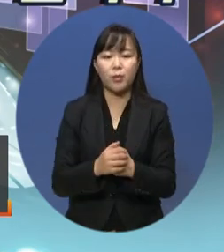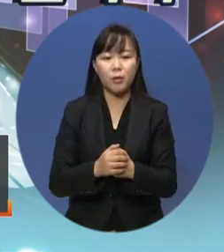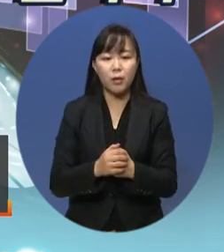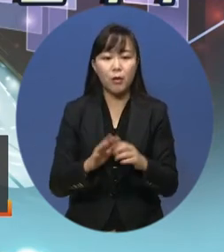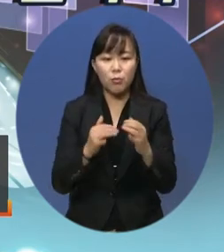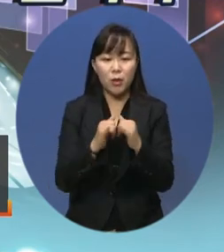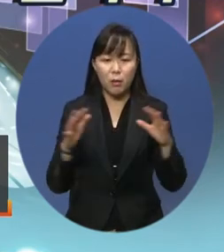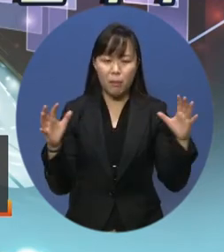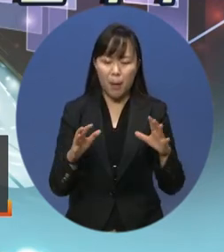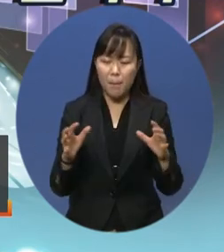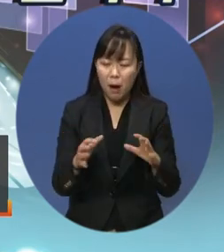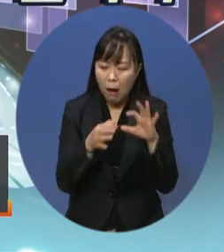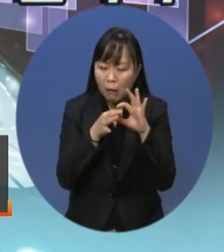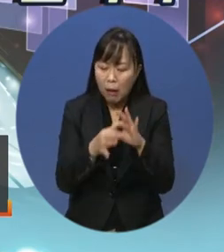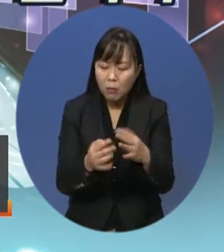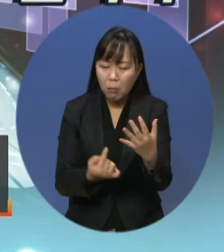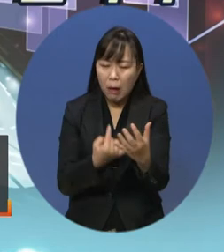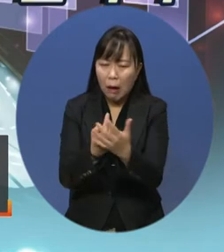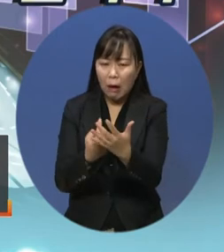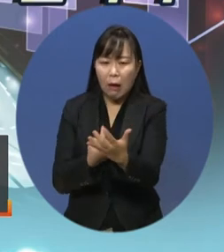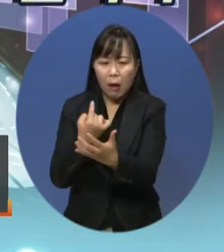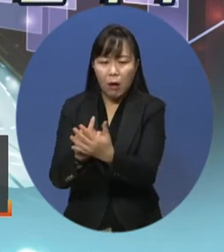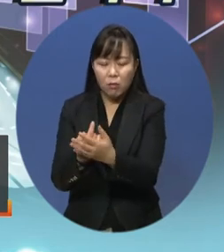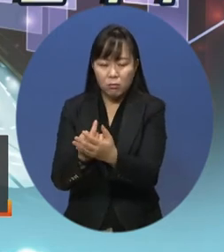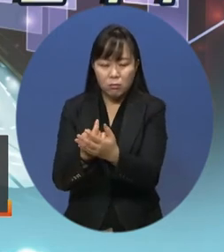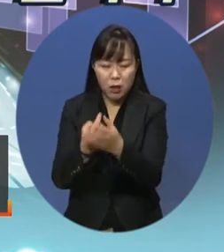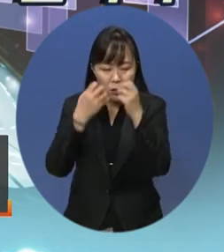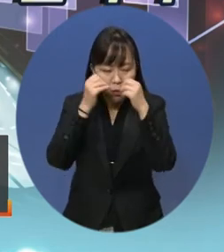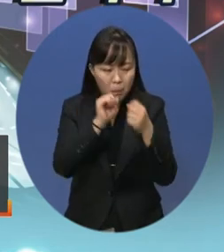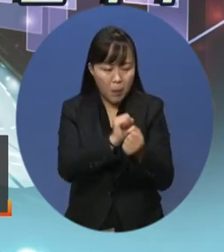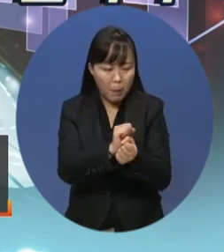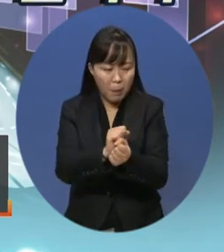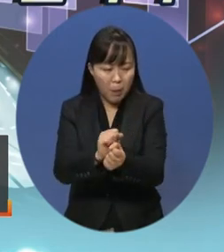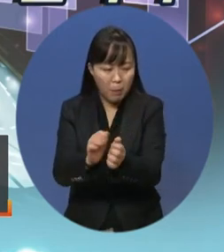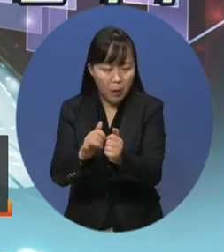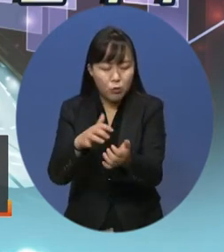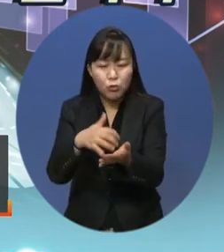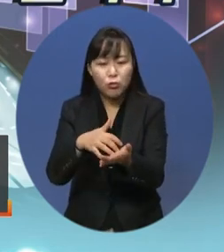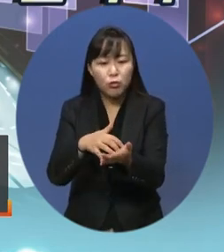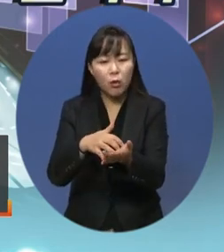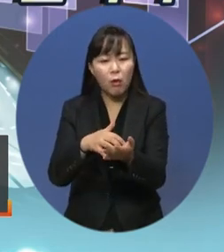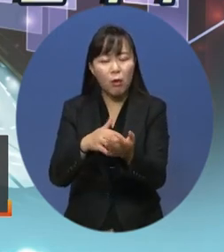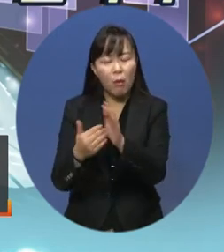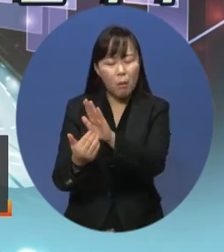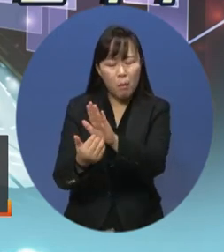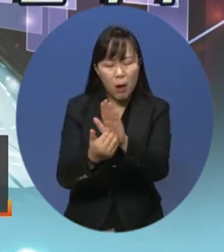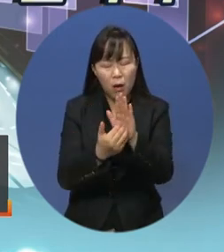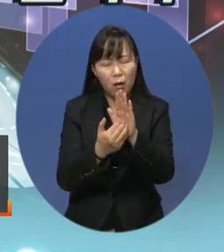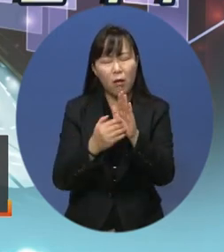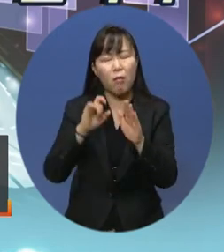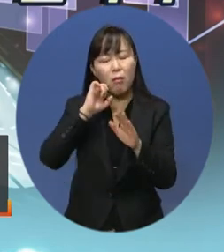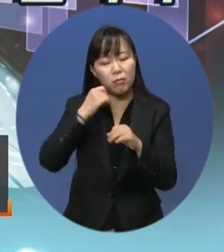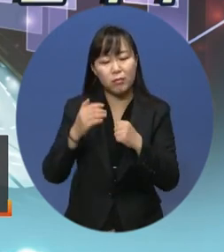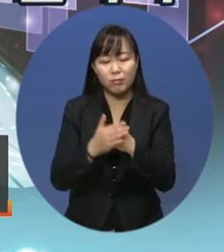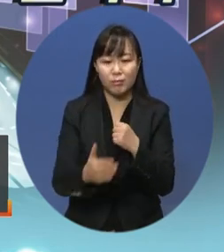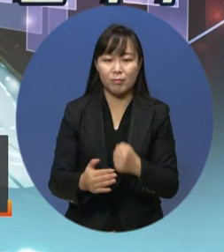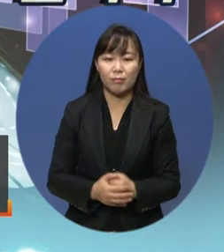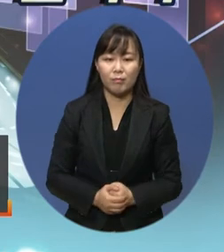집단 모임을 계속 참여하면서 늘어나는 신규 확진자 수를 막을 수 없기